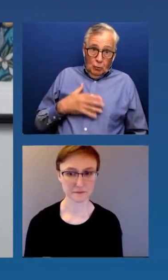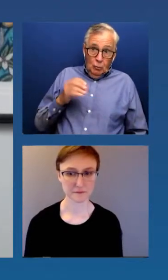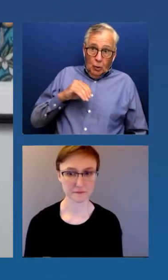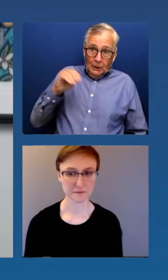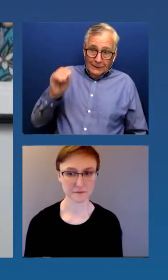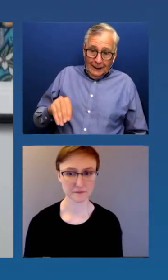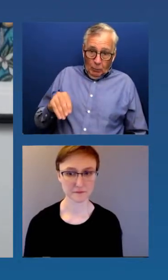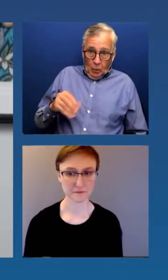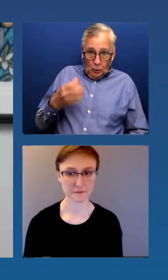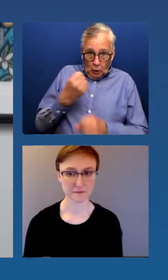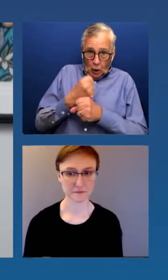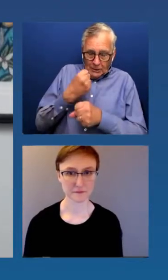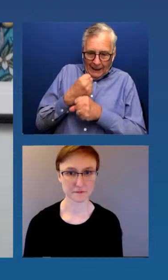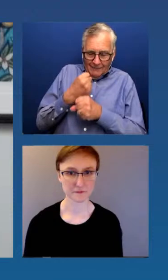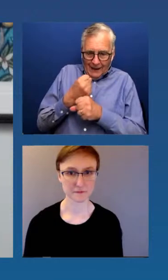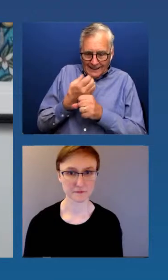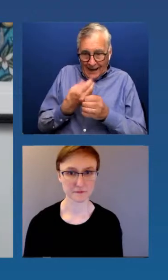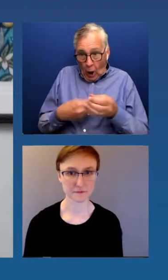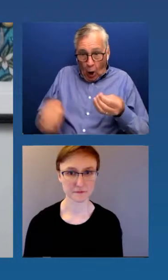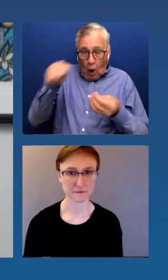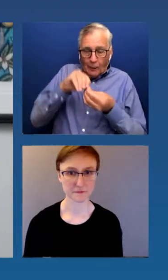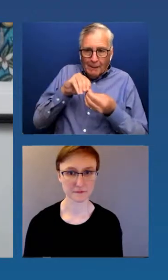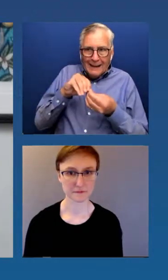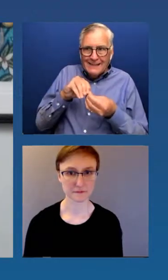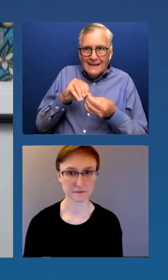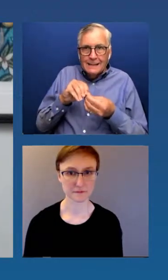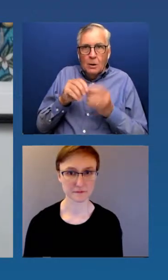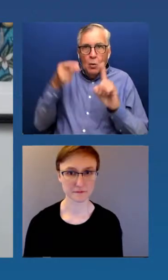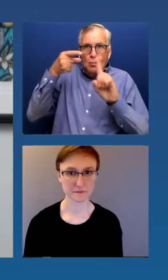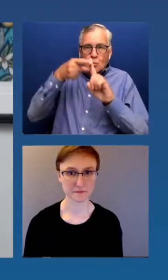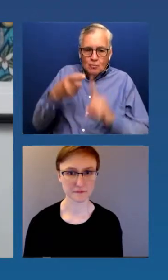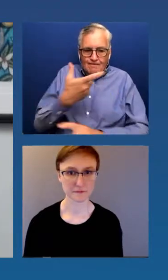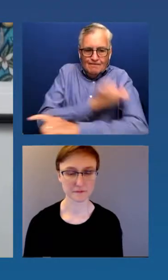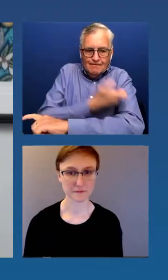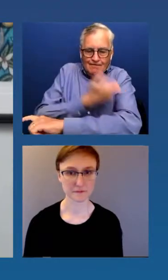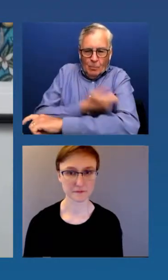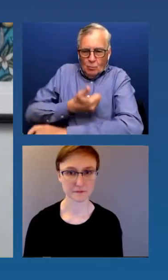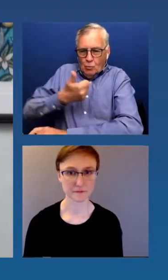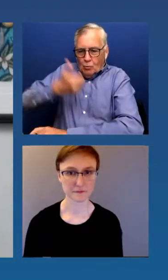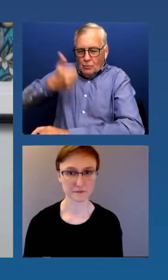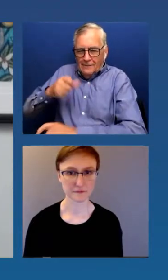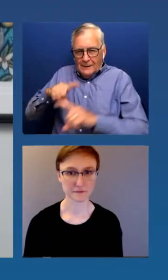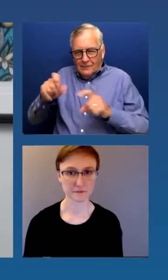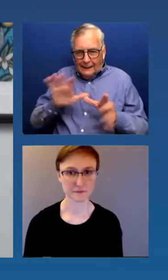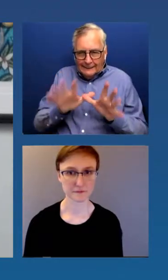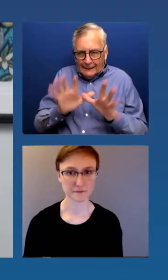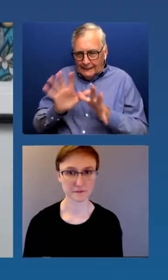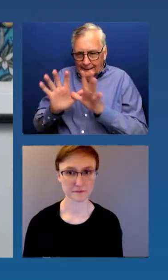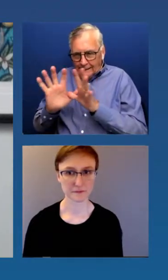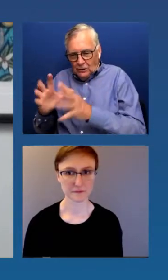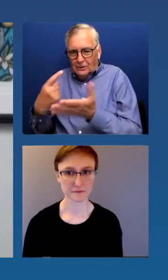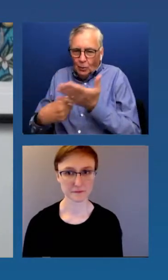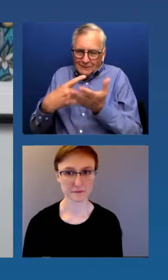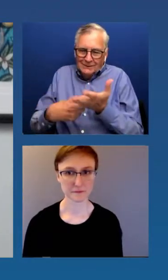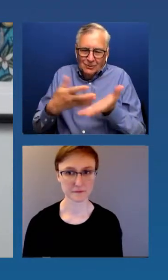notre travail, c'est d'augmenter le taux de vaccination avec les différentes stratégies qu'on discute aujourd'hui.